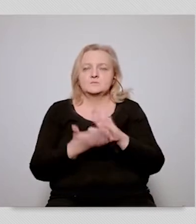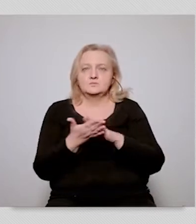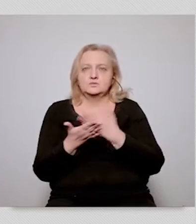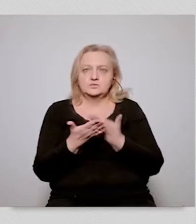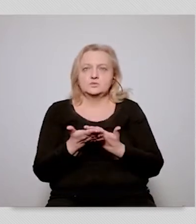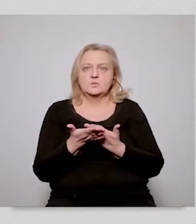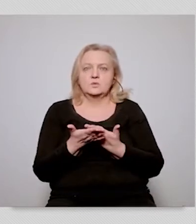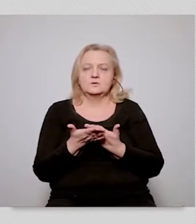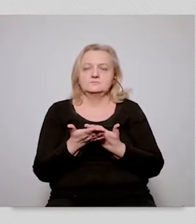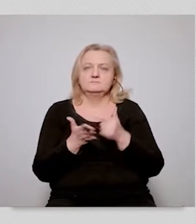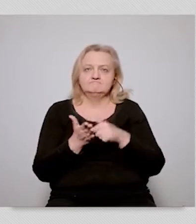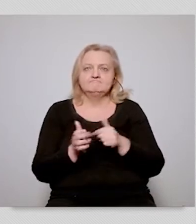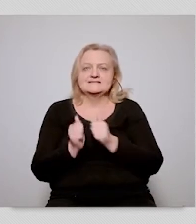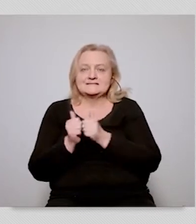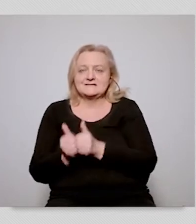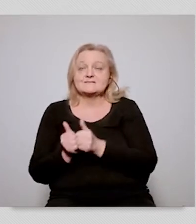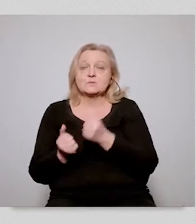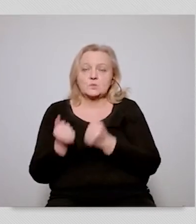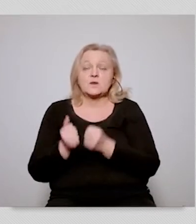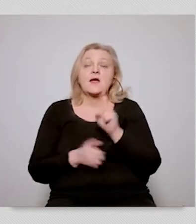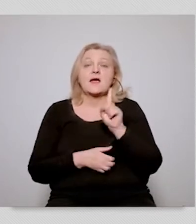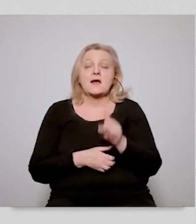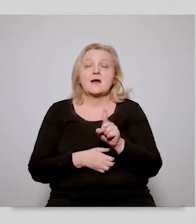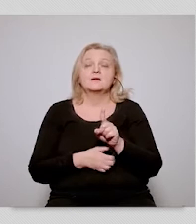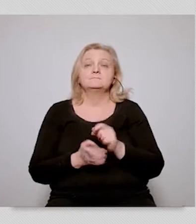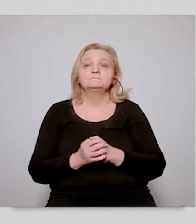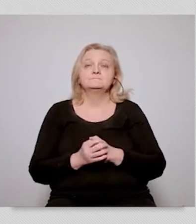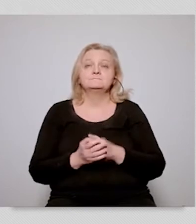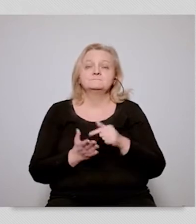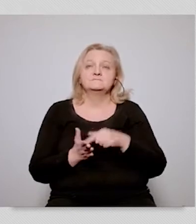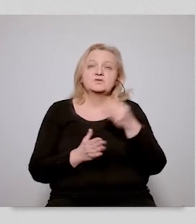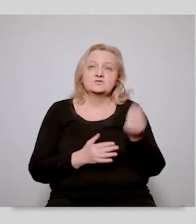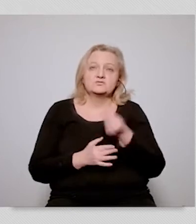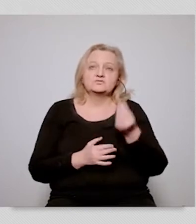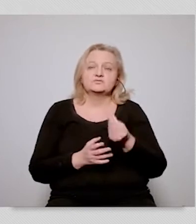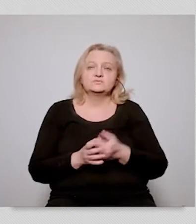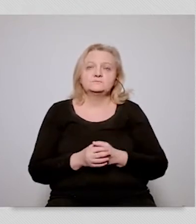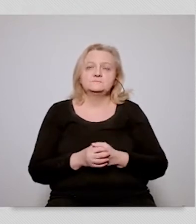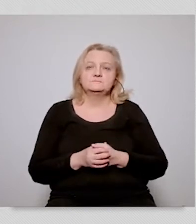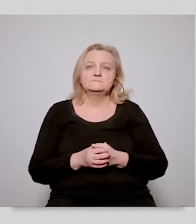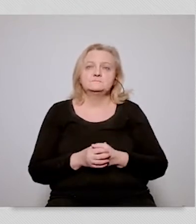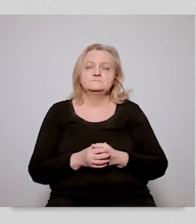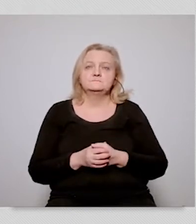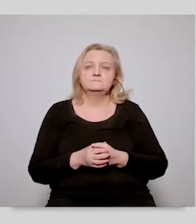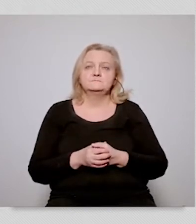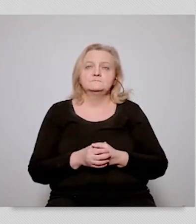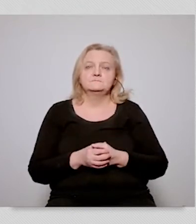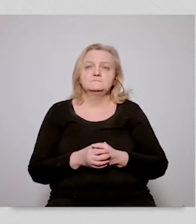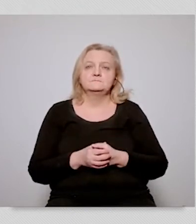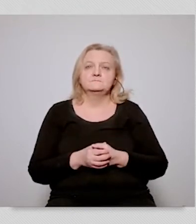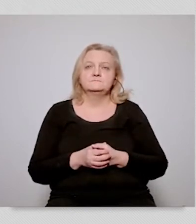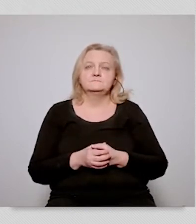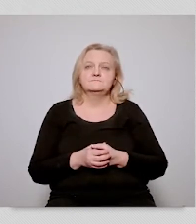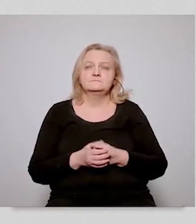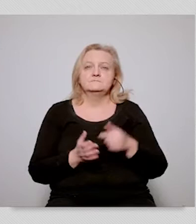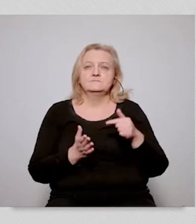wyzwanie, które będzie się nakładać na to,